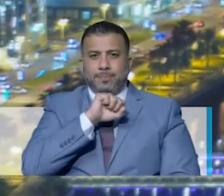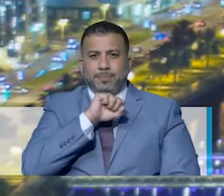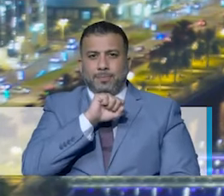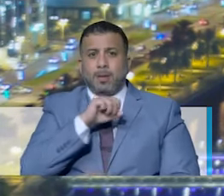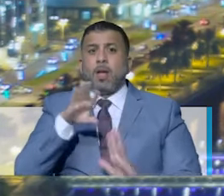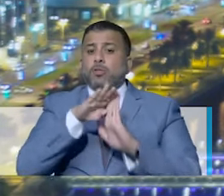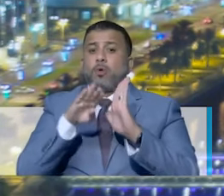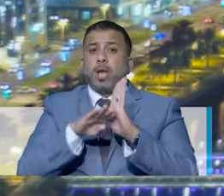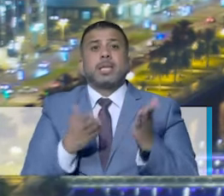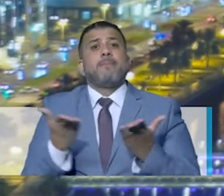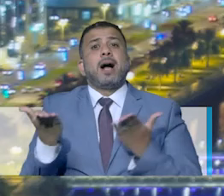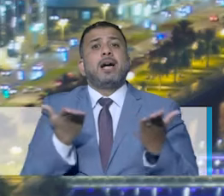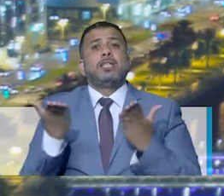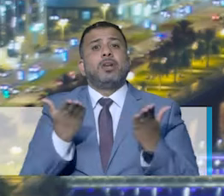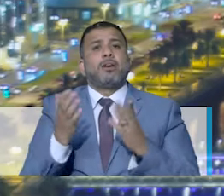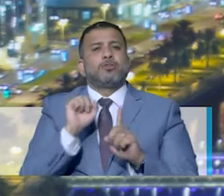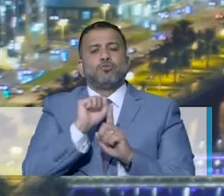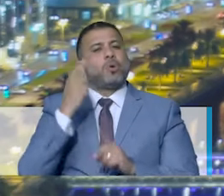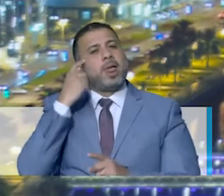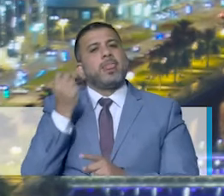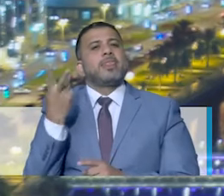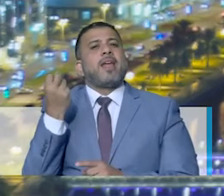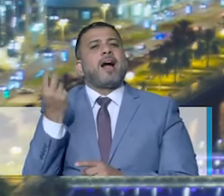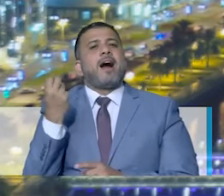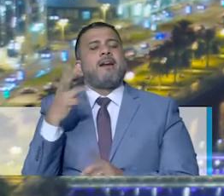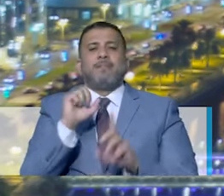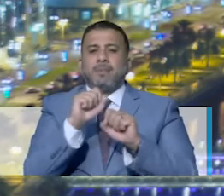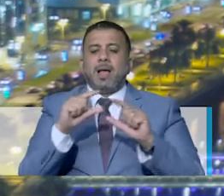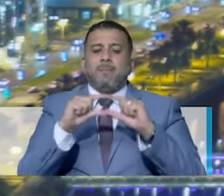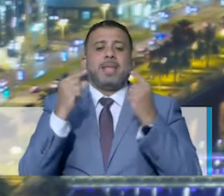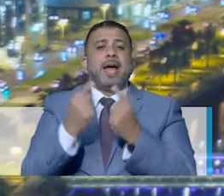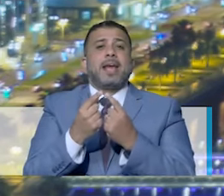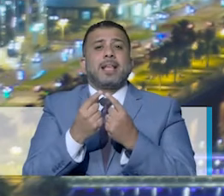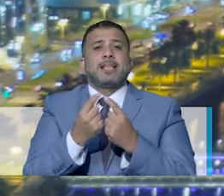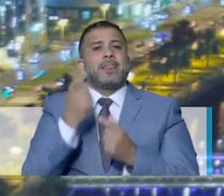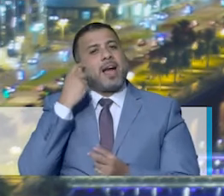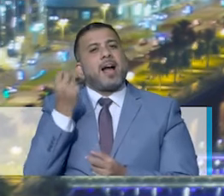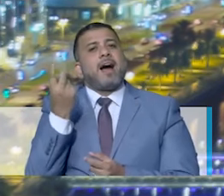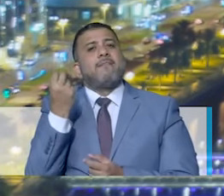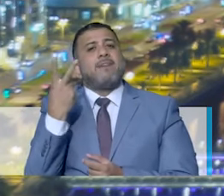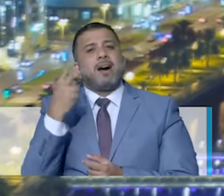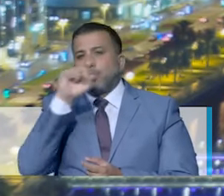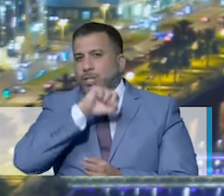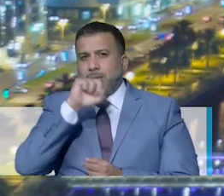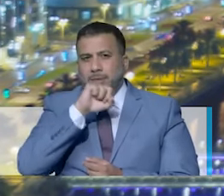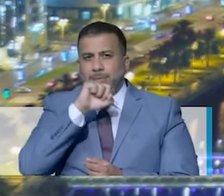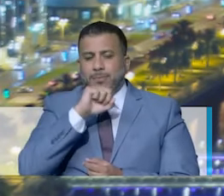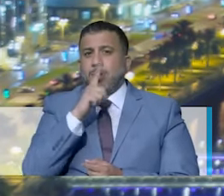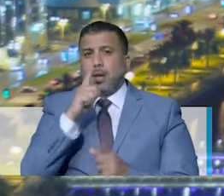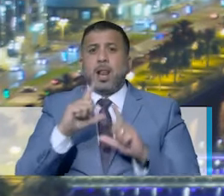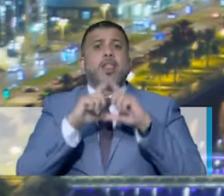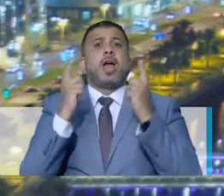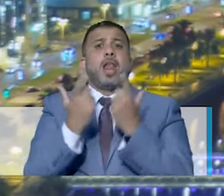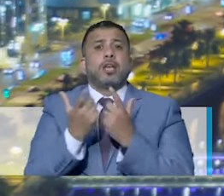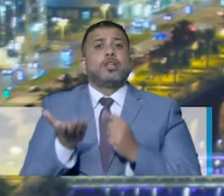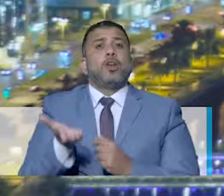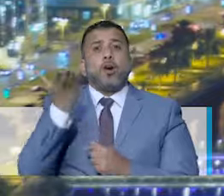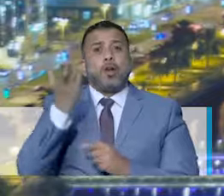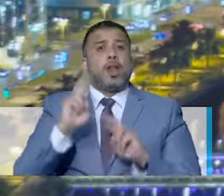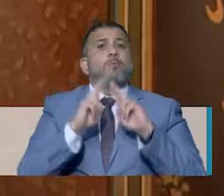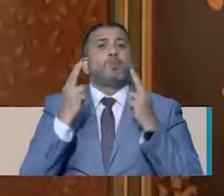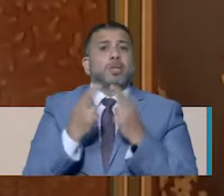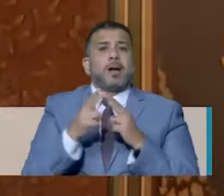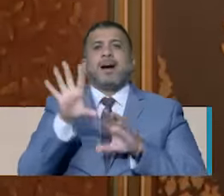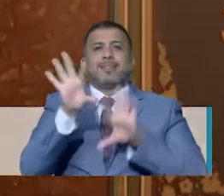حاكم الشرقه وتنظمها اداره الشؤون الثقافيه بدائره الثقافه في الشرقه وكانت اللجنه